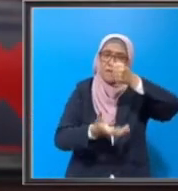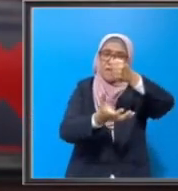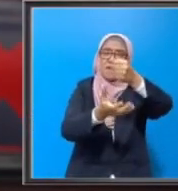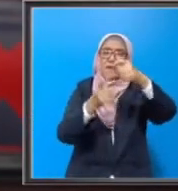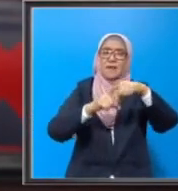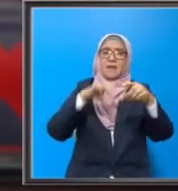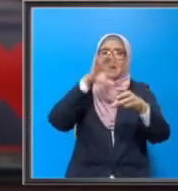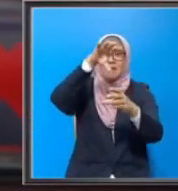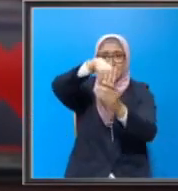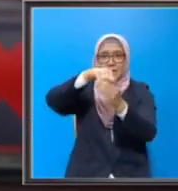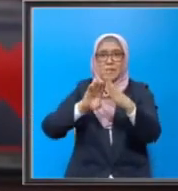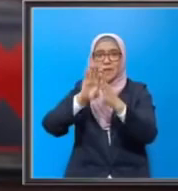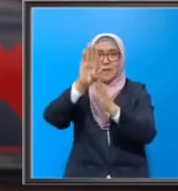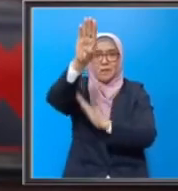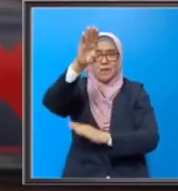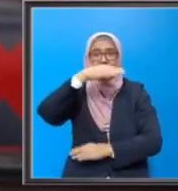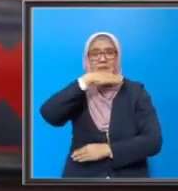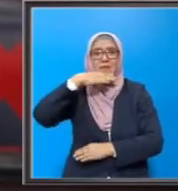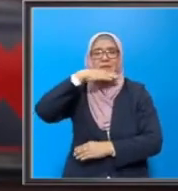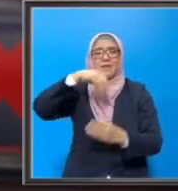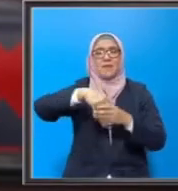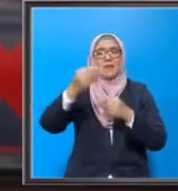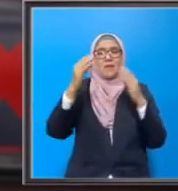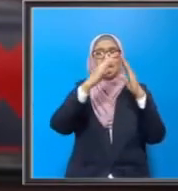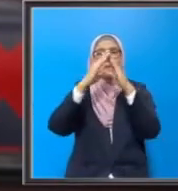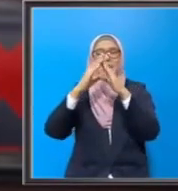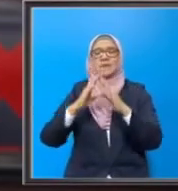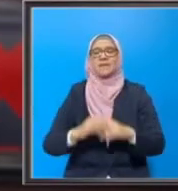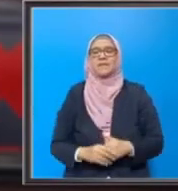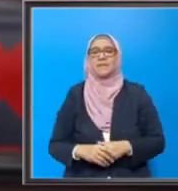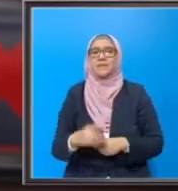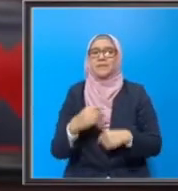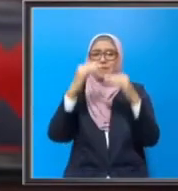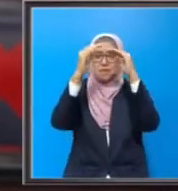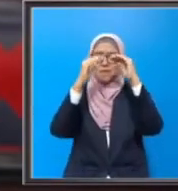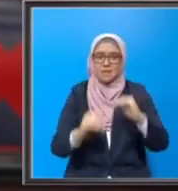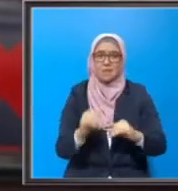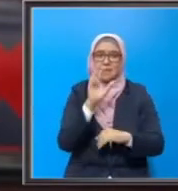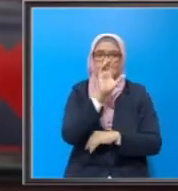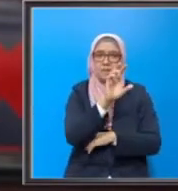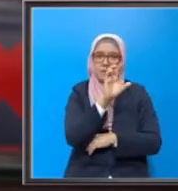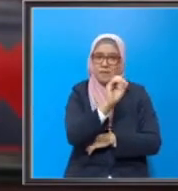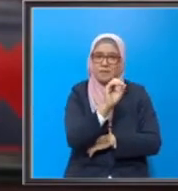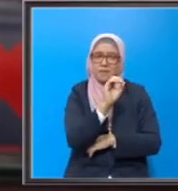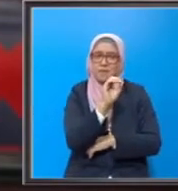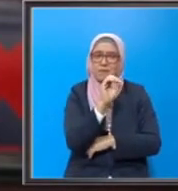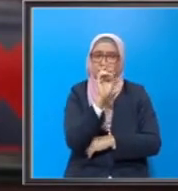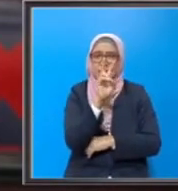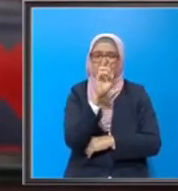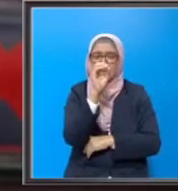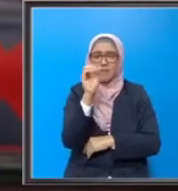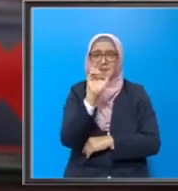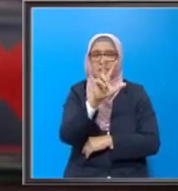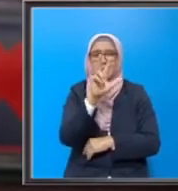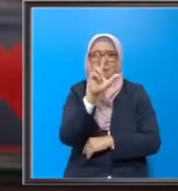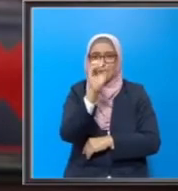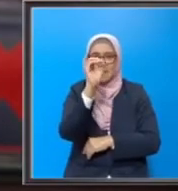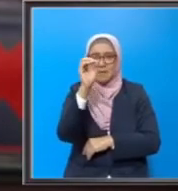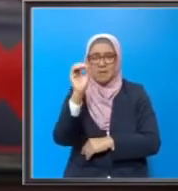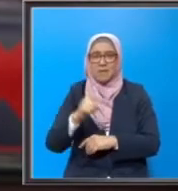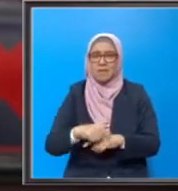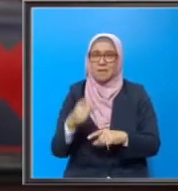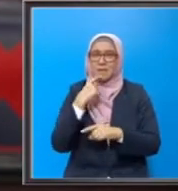beliau di 2 Bandar susnya kosong 200 300 Madre sokanegara sebanyak